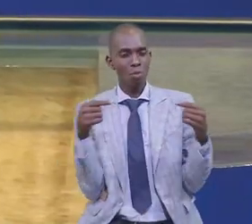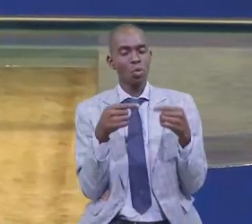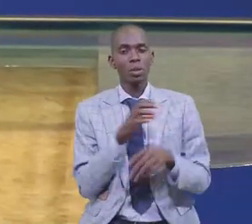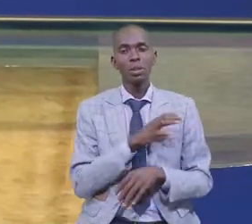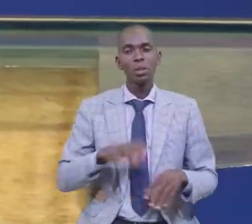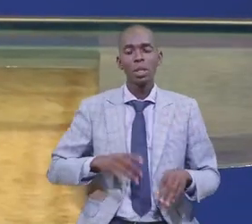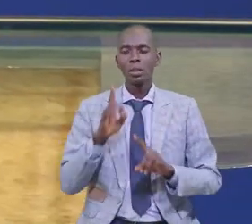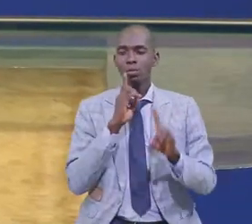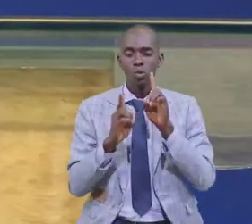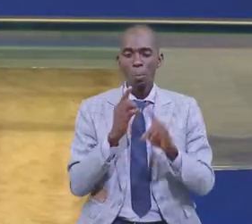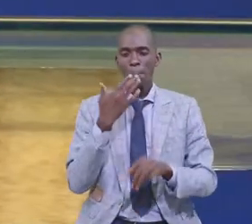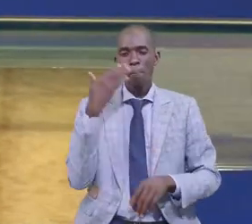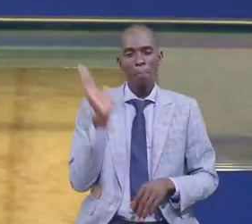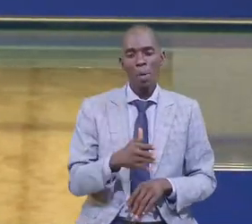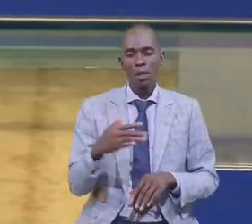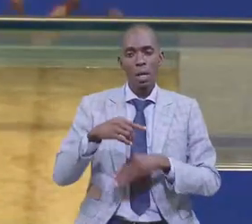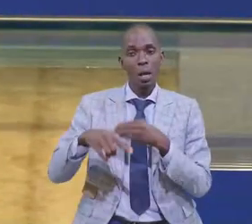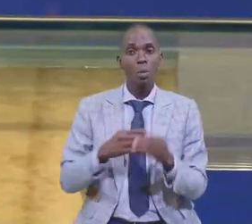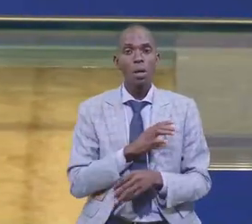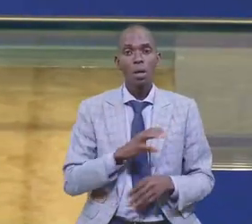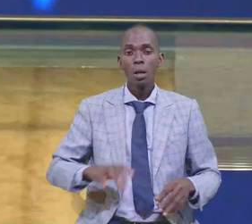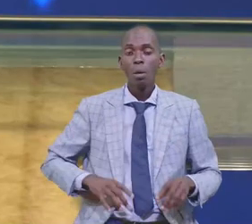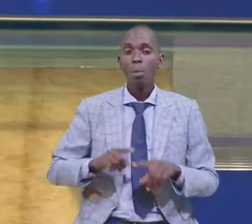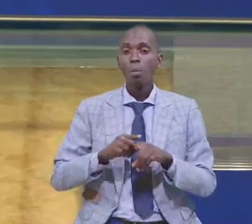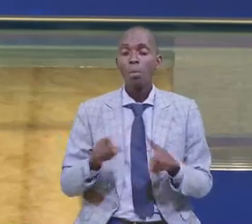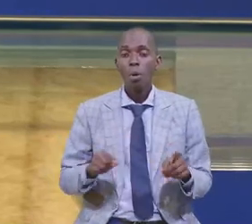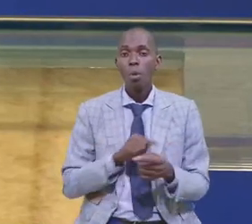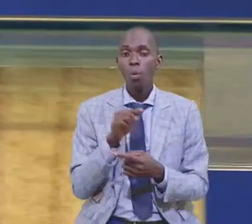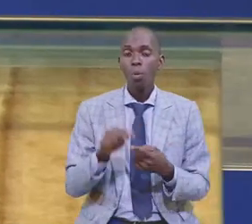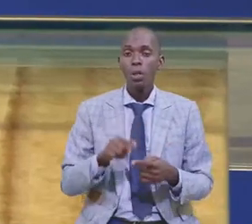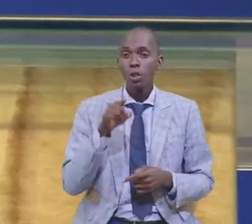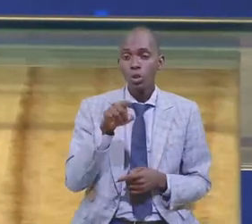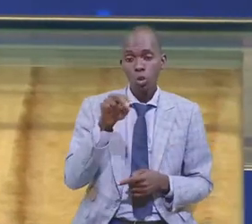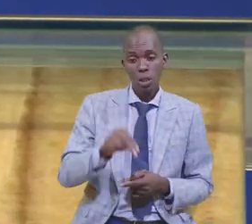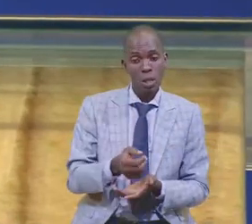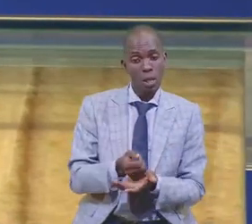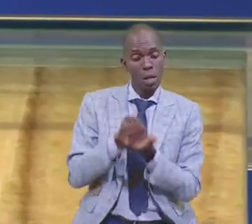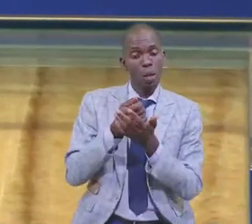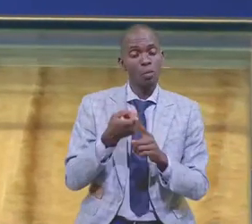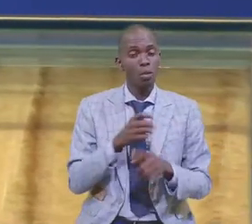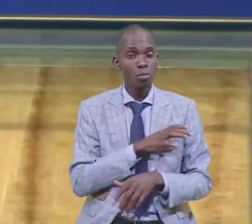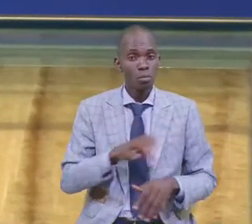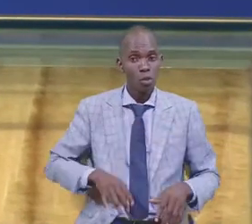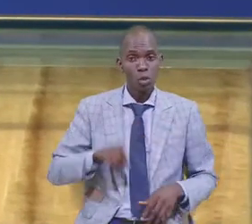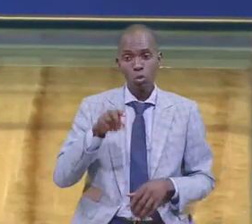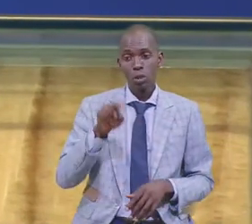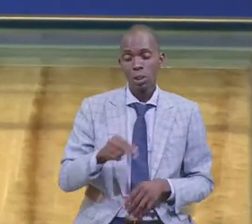de mauvaises choses de Christ. Mais lorsque vous avez besoin de secours de Christ, vous avez besoin du salut de